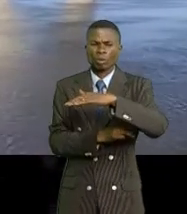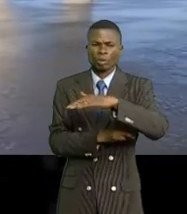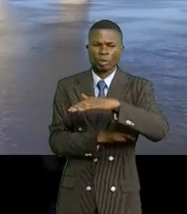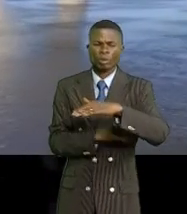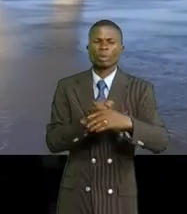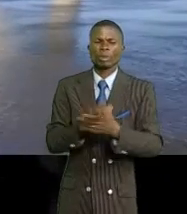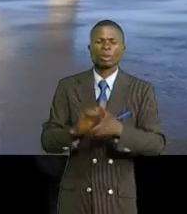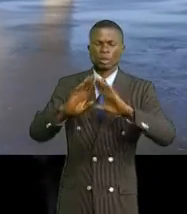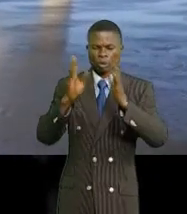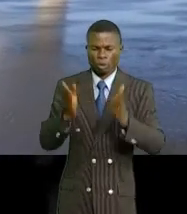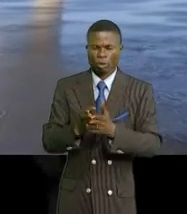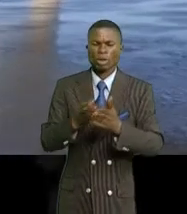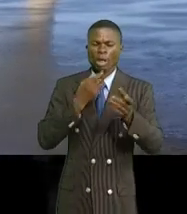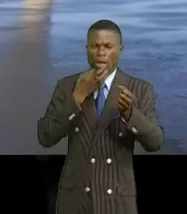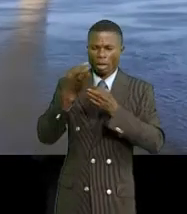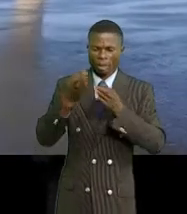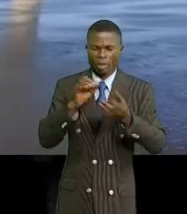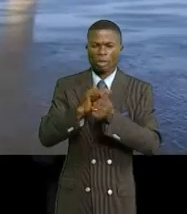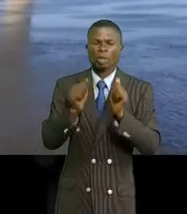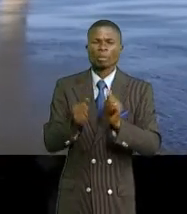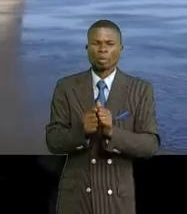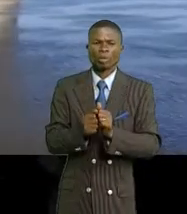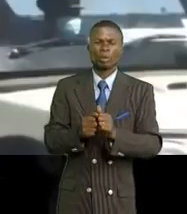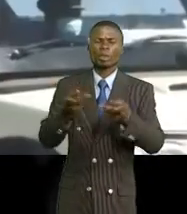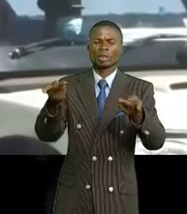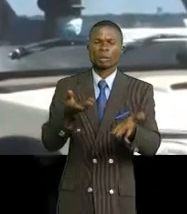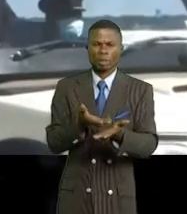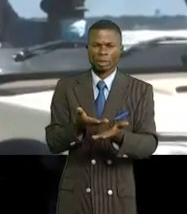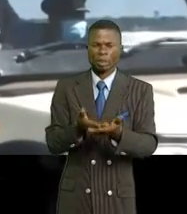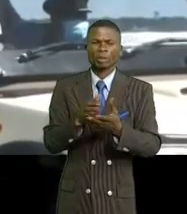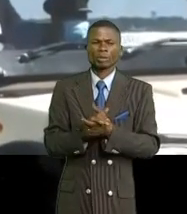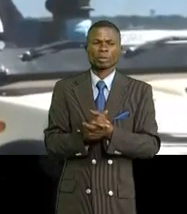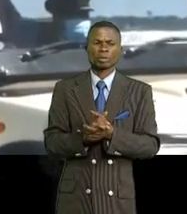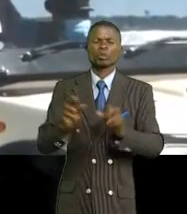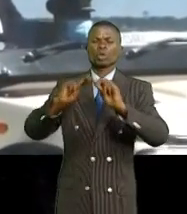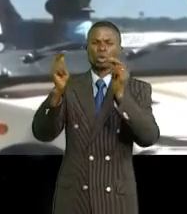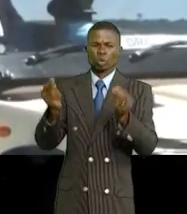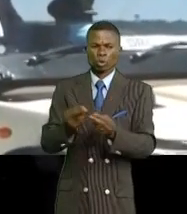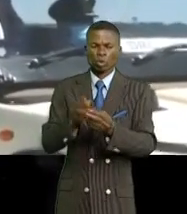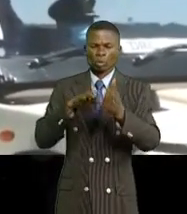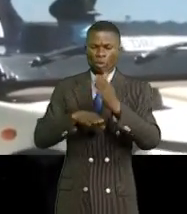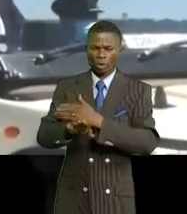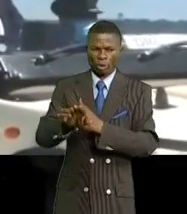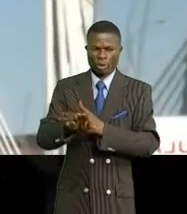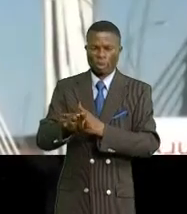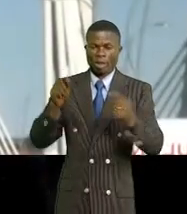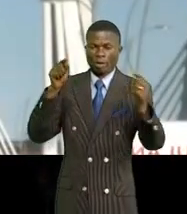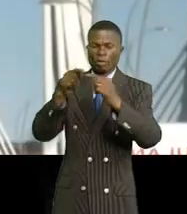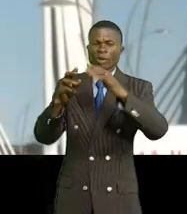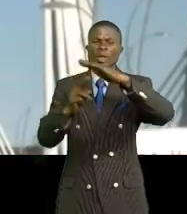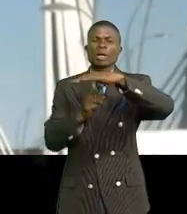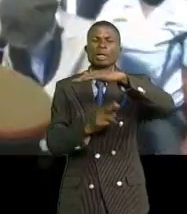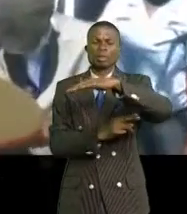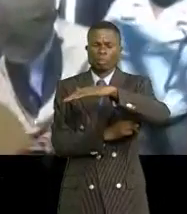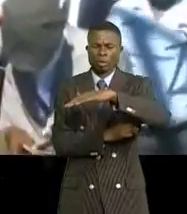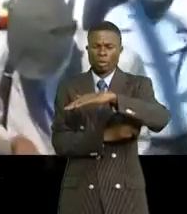d'État ont de nouveau pris place cette fois dans Sidjip. Le cortège a pris la direction de Kazungula du côté